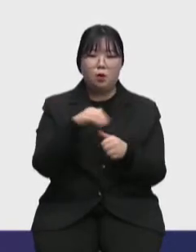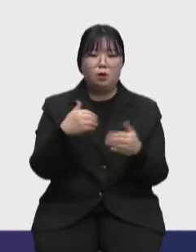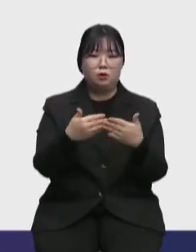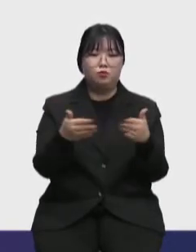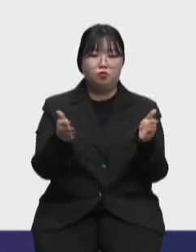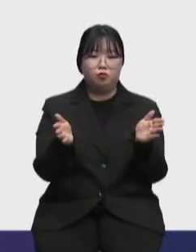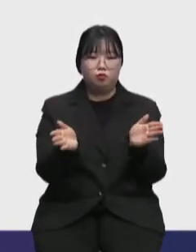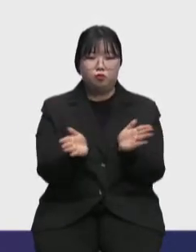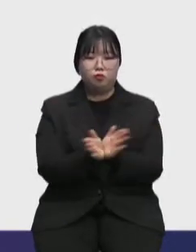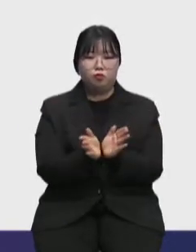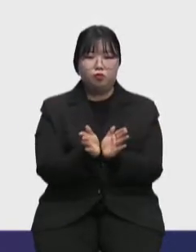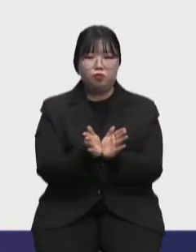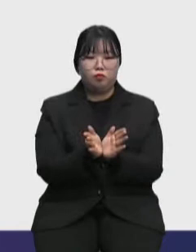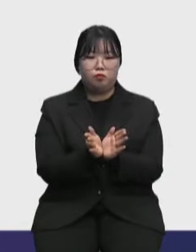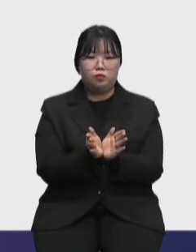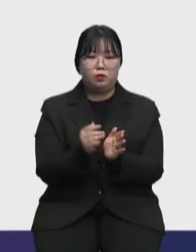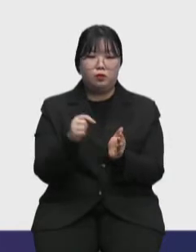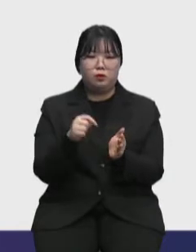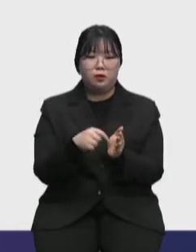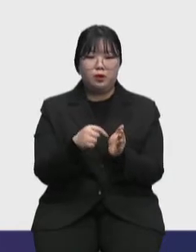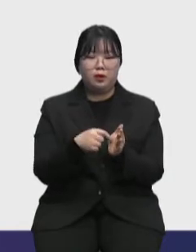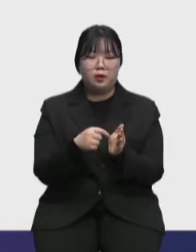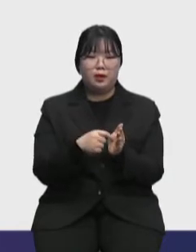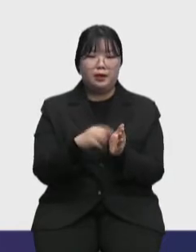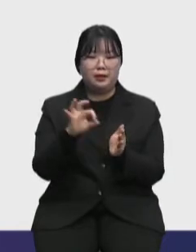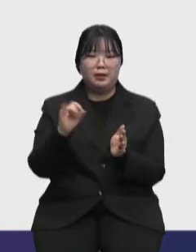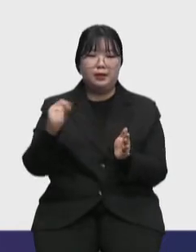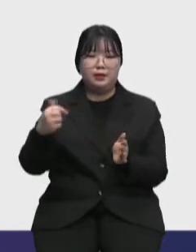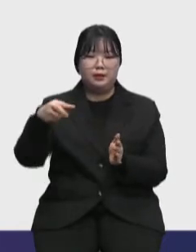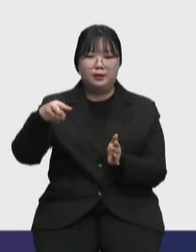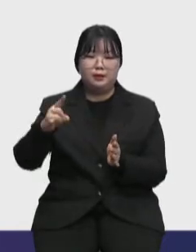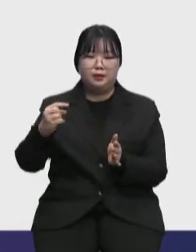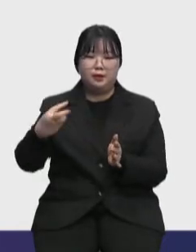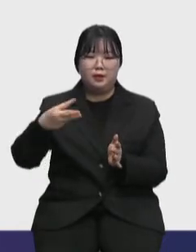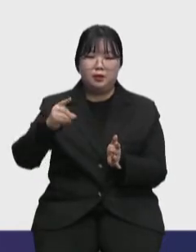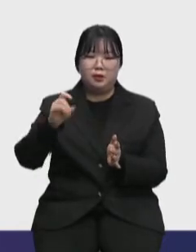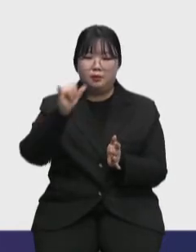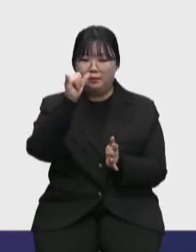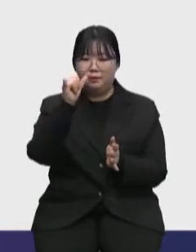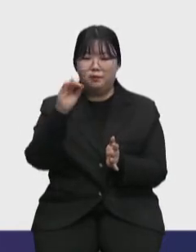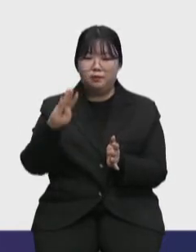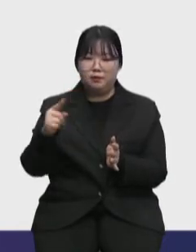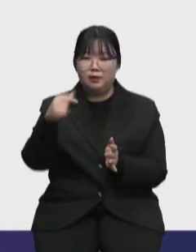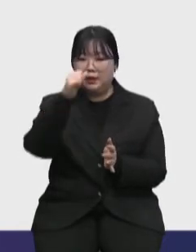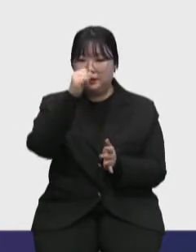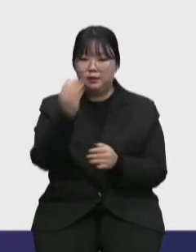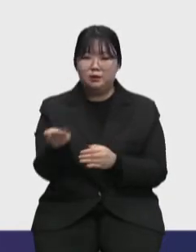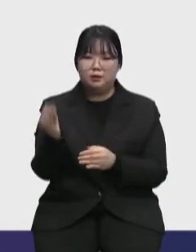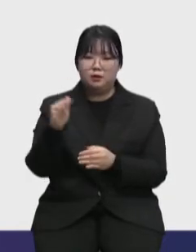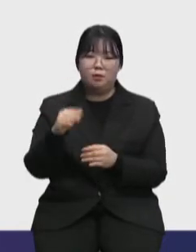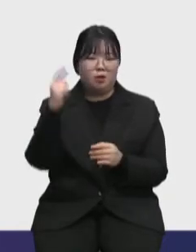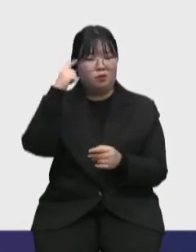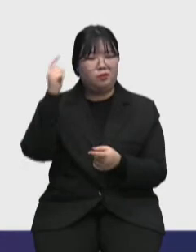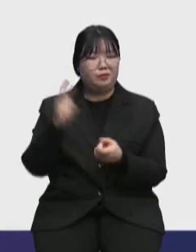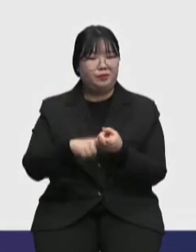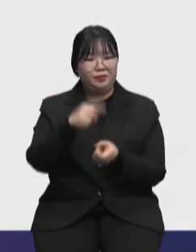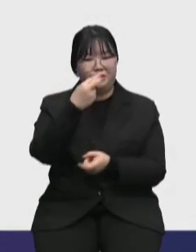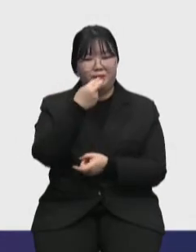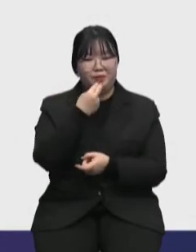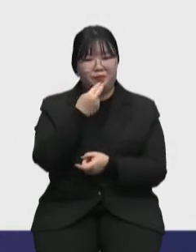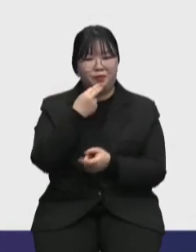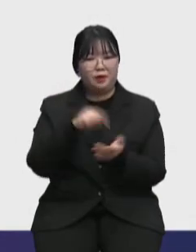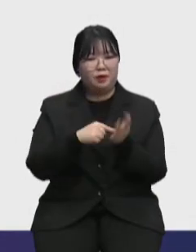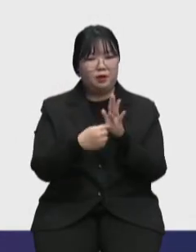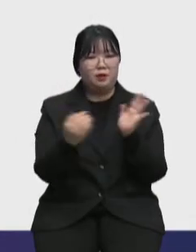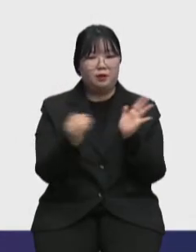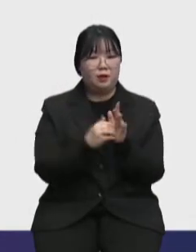3조 3천억 원의 인센티브를 홍보하고 있지만 지자체들의 관심을 끌지 못하고 있다고 전했습니다. 이에 환경부